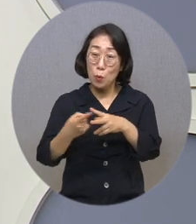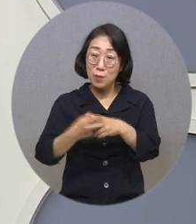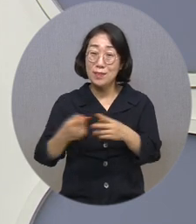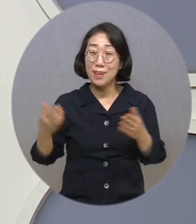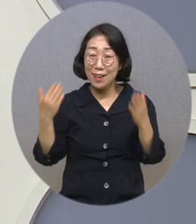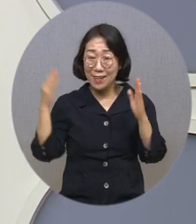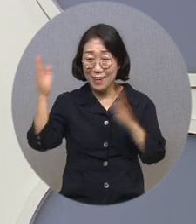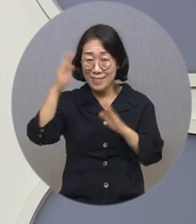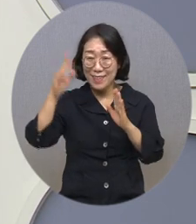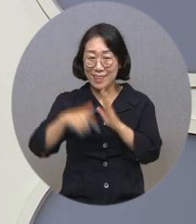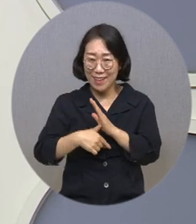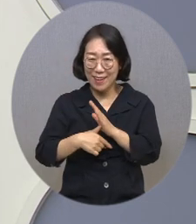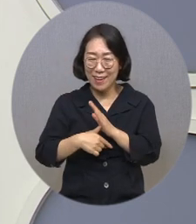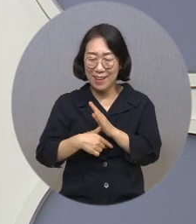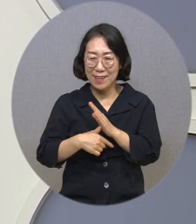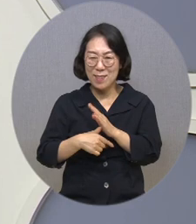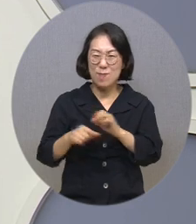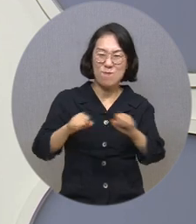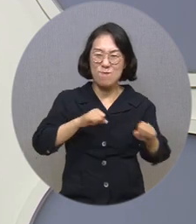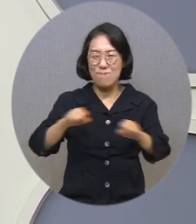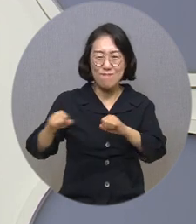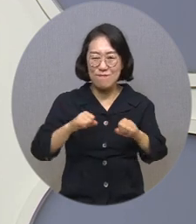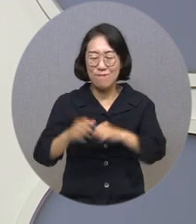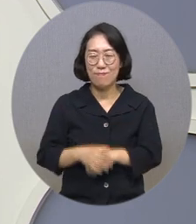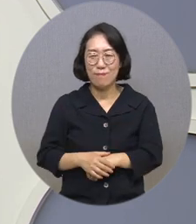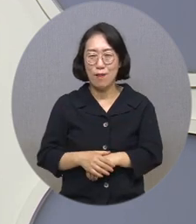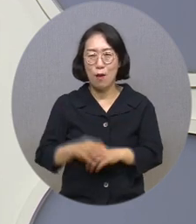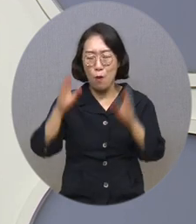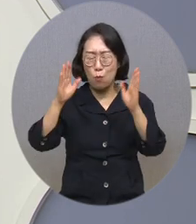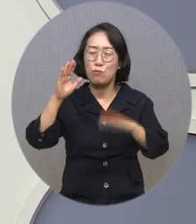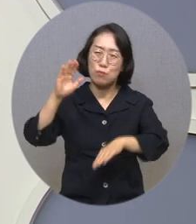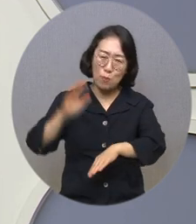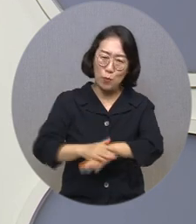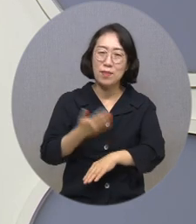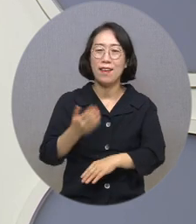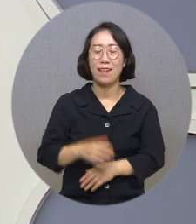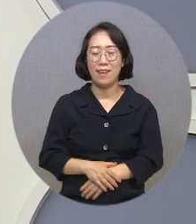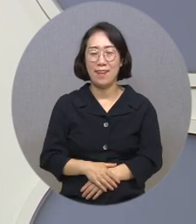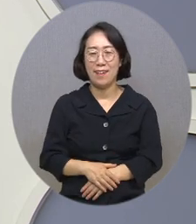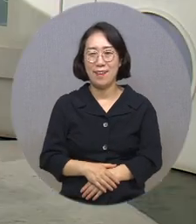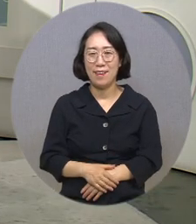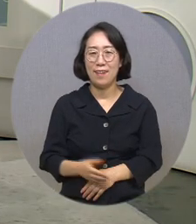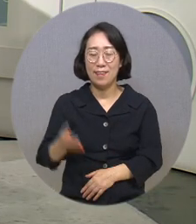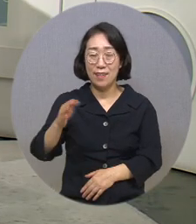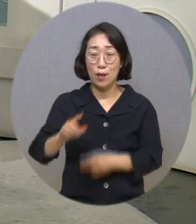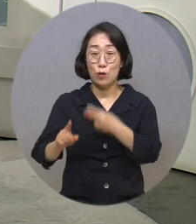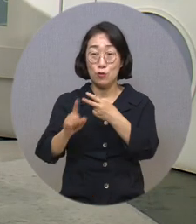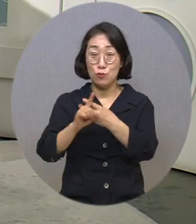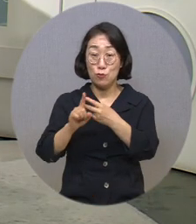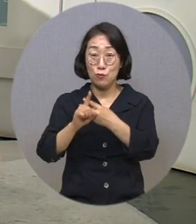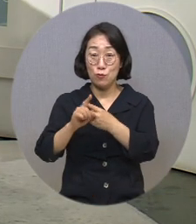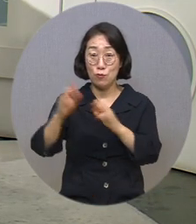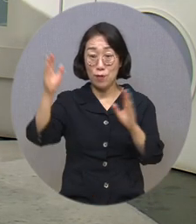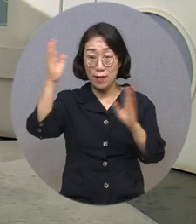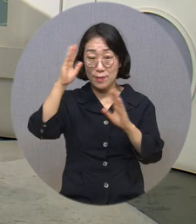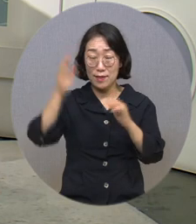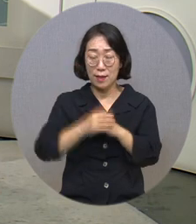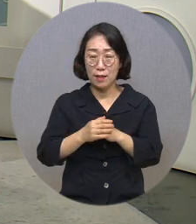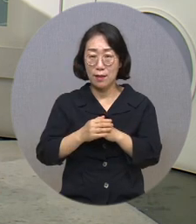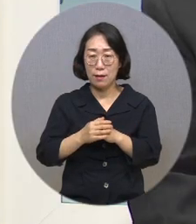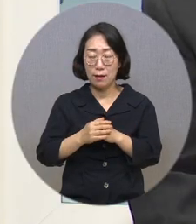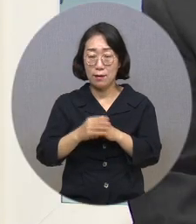사고도 많이 치고 아주 그런 열등생이었거든요. 사실은. 근데 이제 중학교 갈 형편도 안 되고 5학년 때